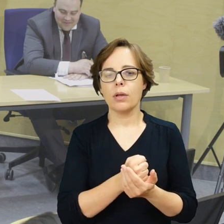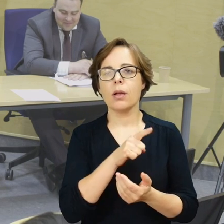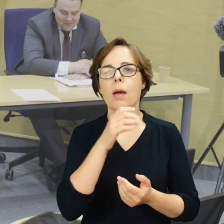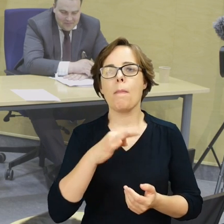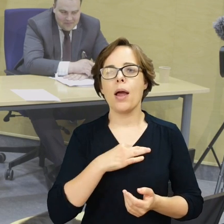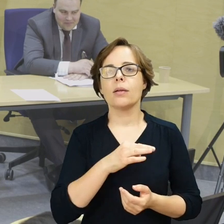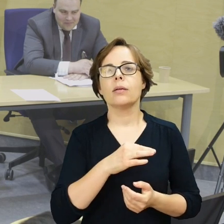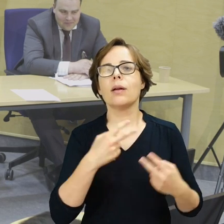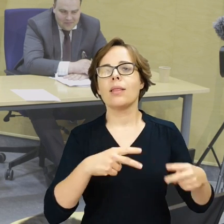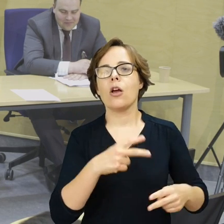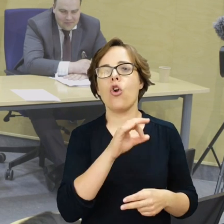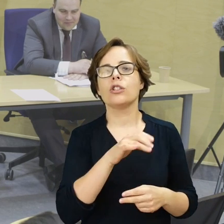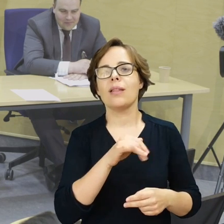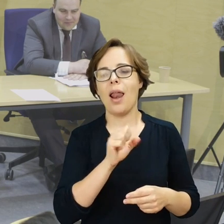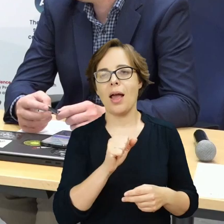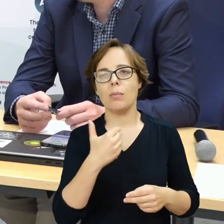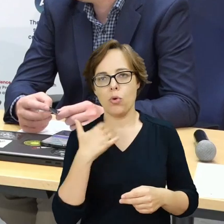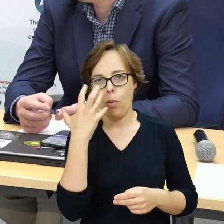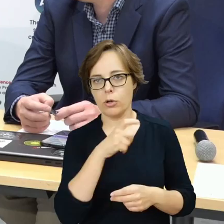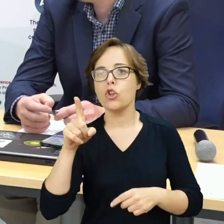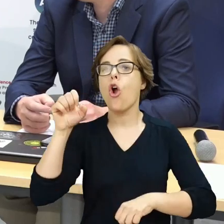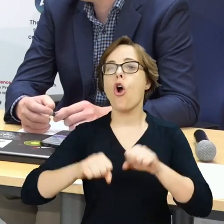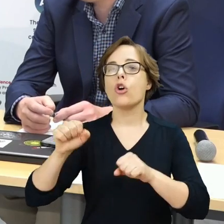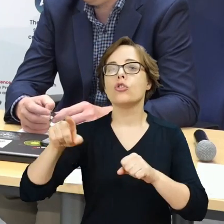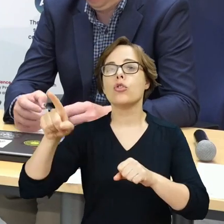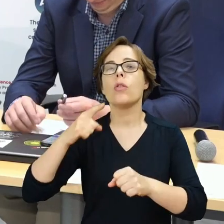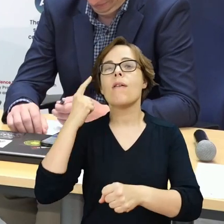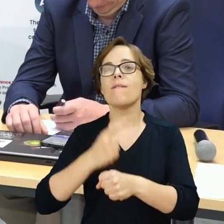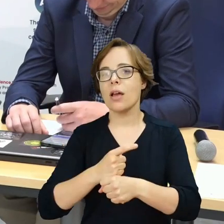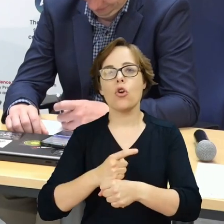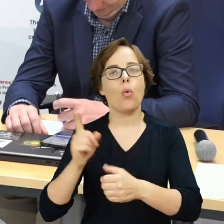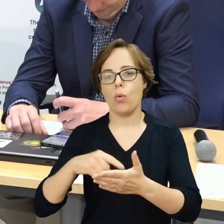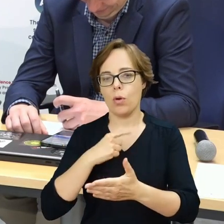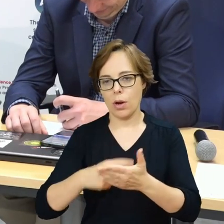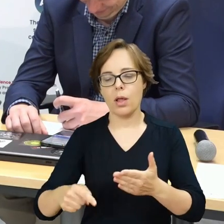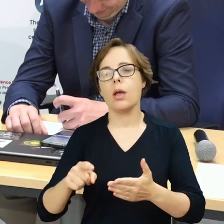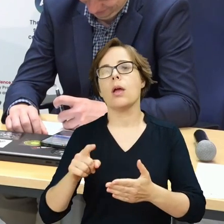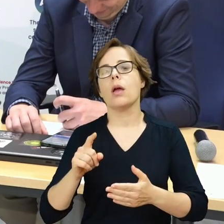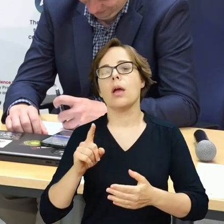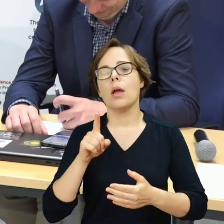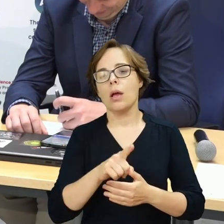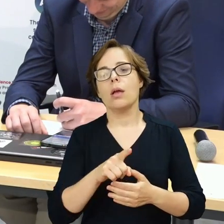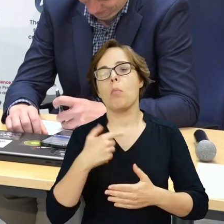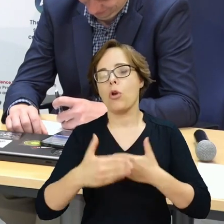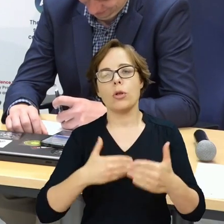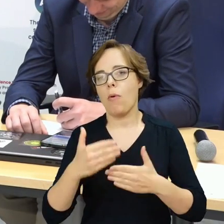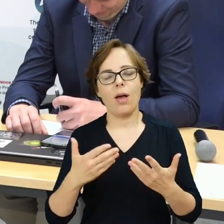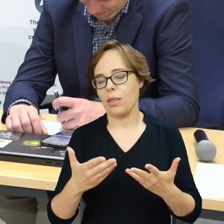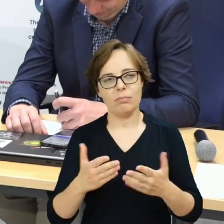Siedleckiej. Sąd uchylił wyrok i umorzył postępowanie co do obu zarzucanych czynów z uwagi na znikomy stopień